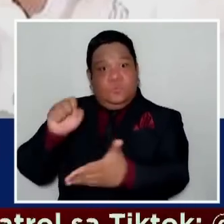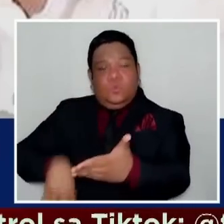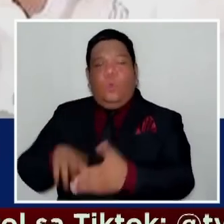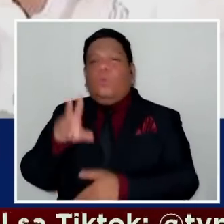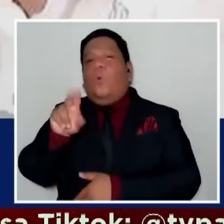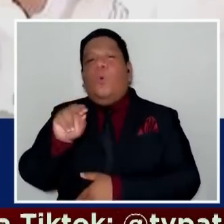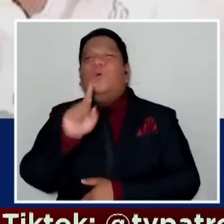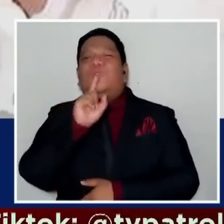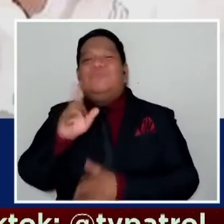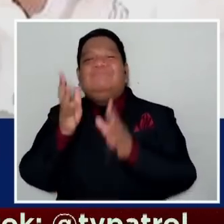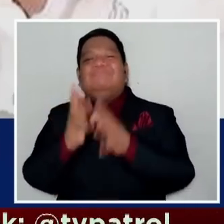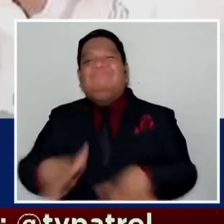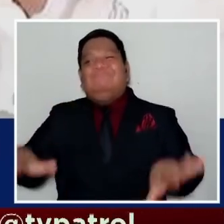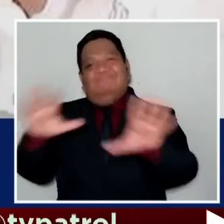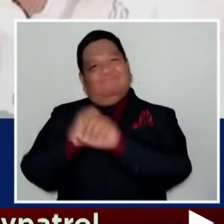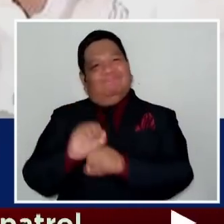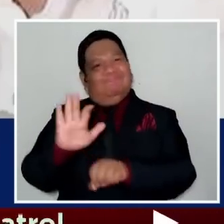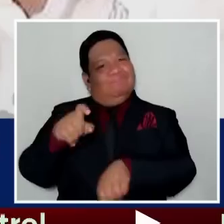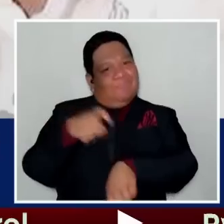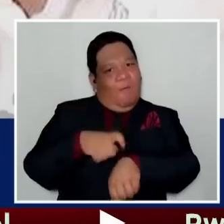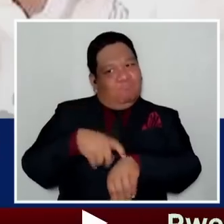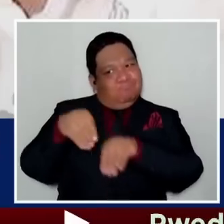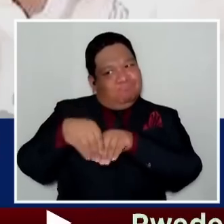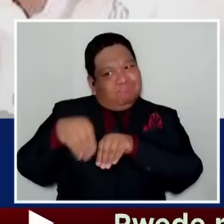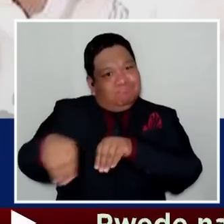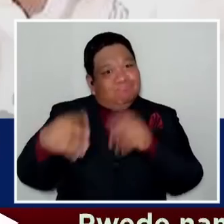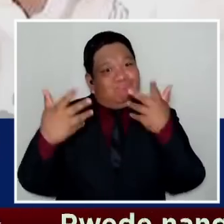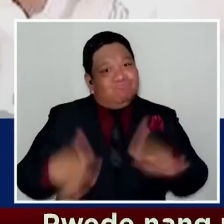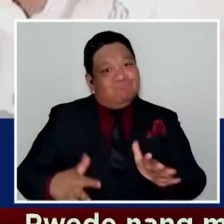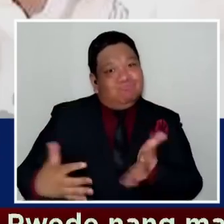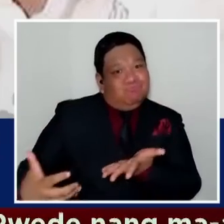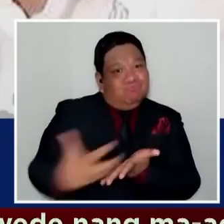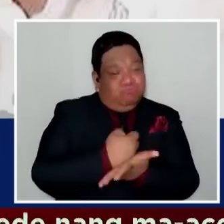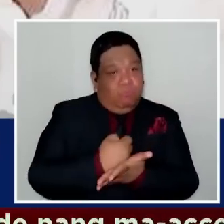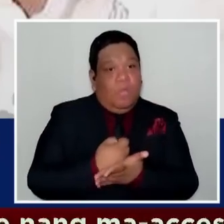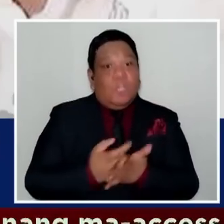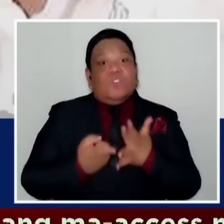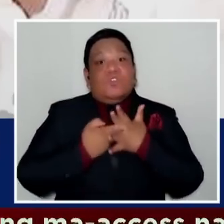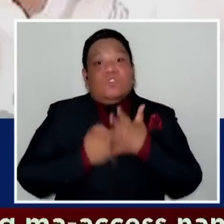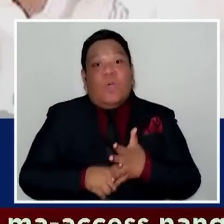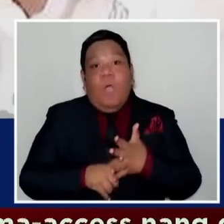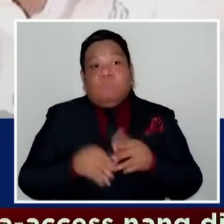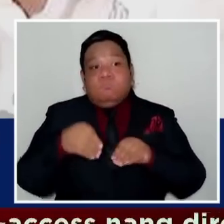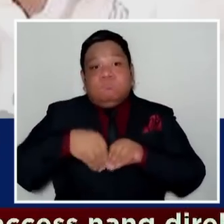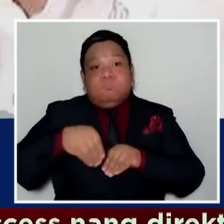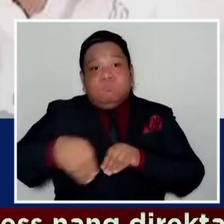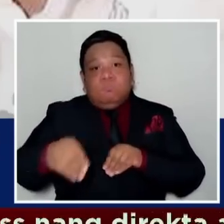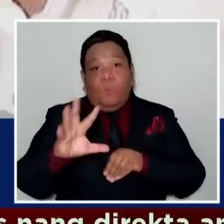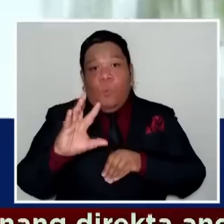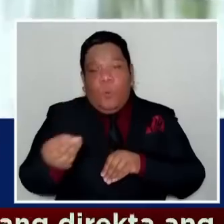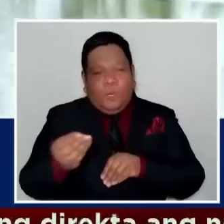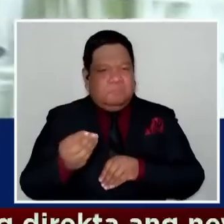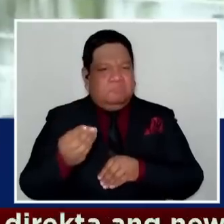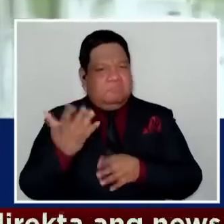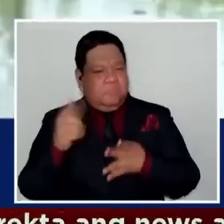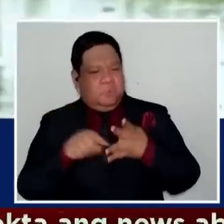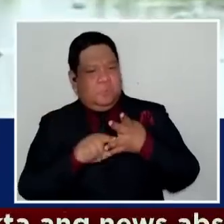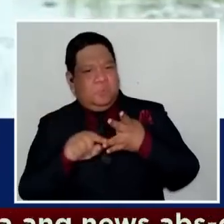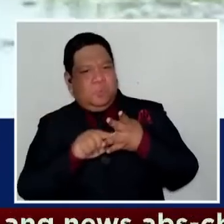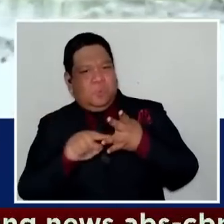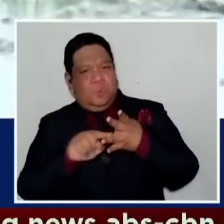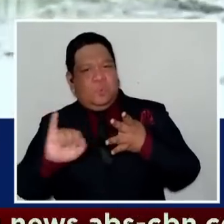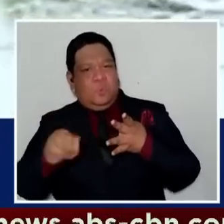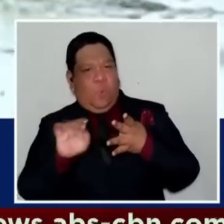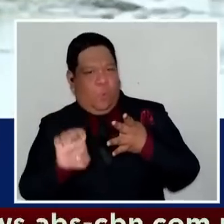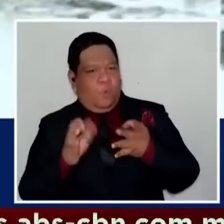sila magtanim. Mag-ani na po sila. Magsisimula ulit sila na magtanim pa the second half po ng June. Ibinaba na